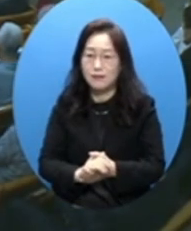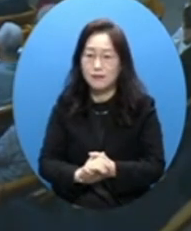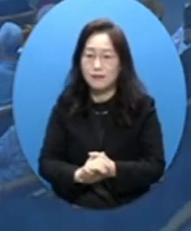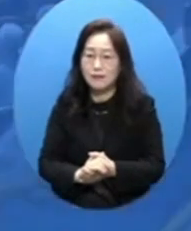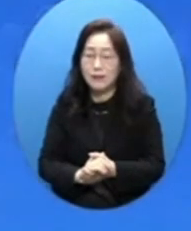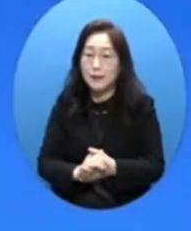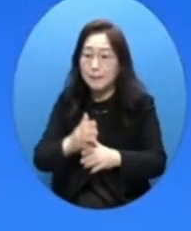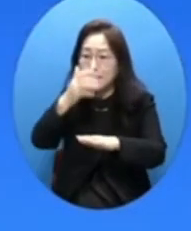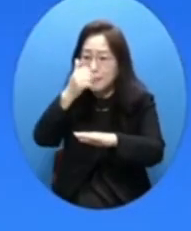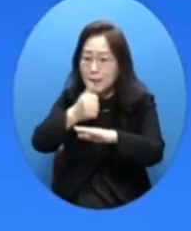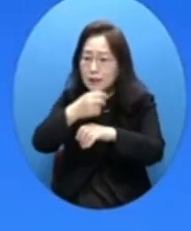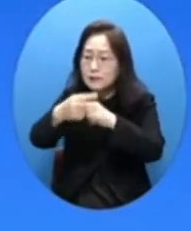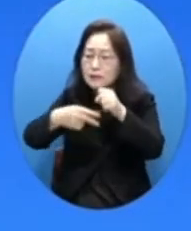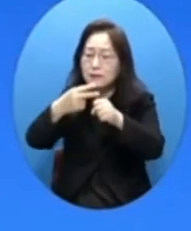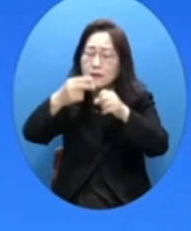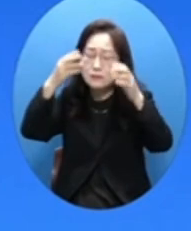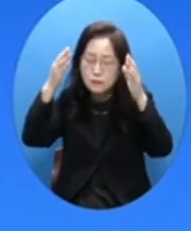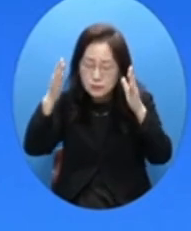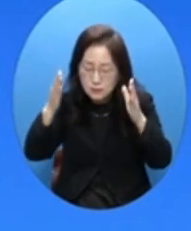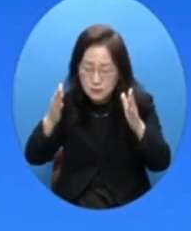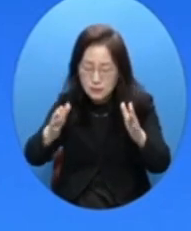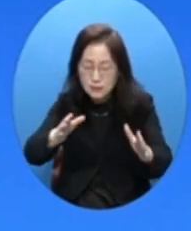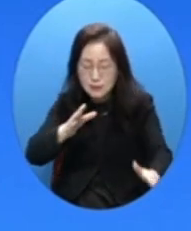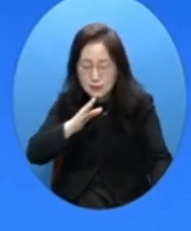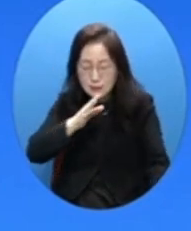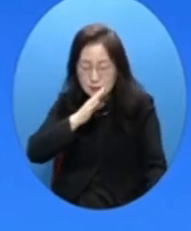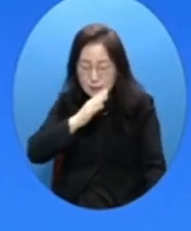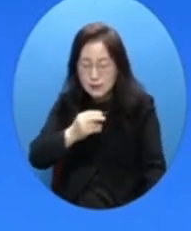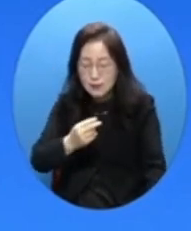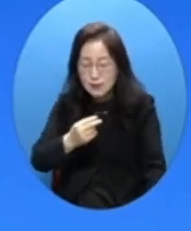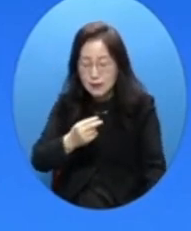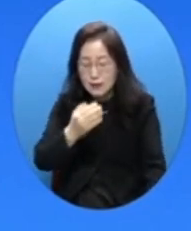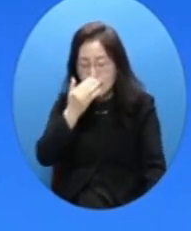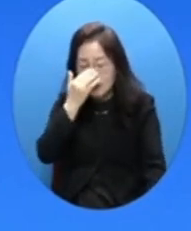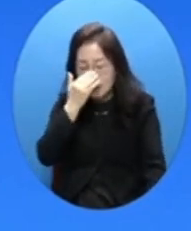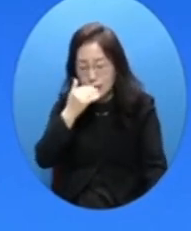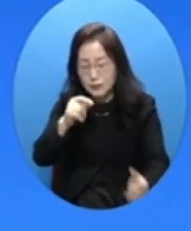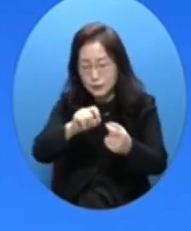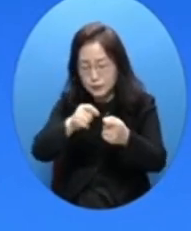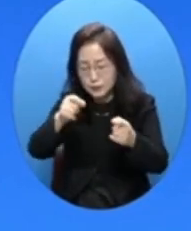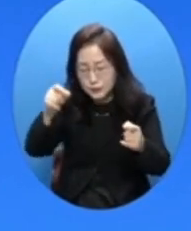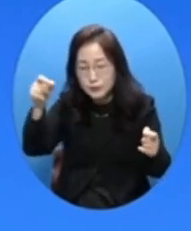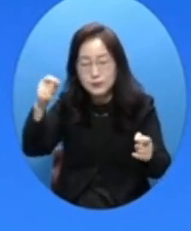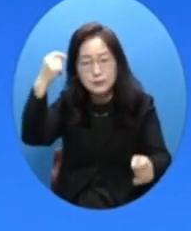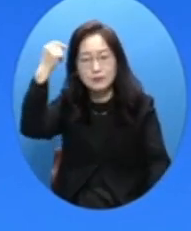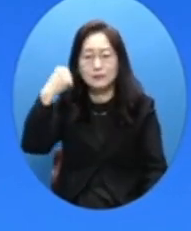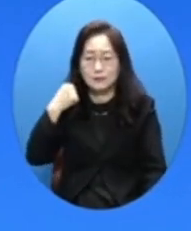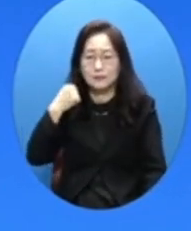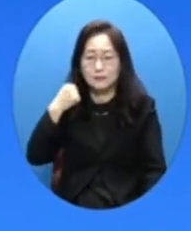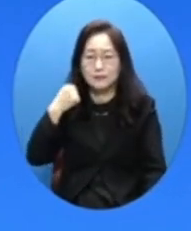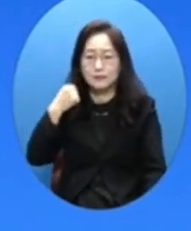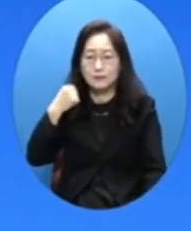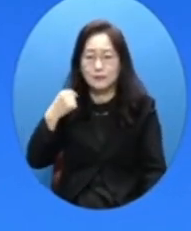마지막 인연은 정말 그에게는 길고 긴 기간이었습니다 마지막